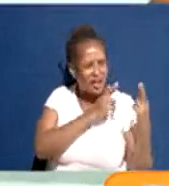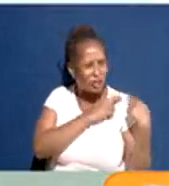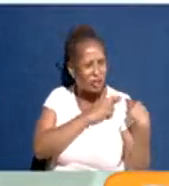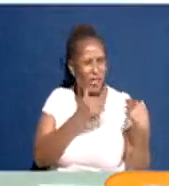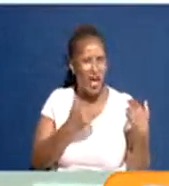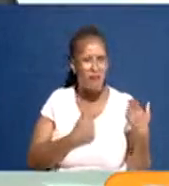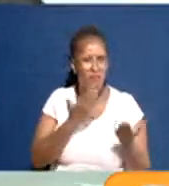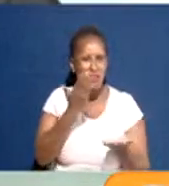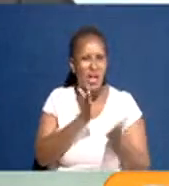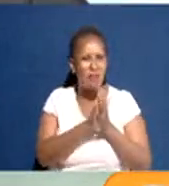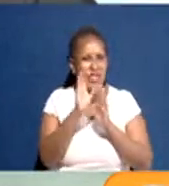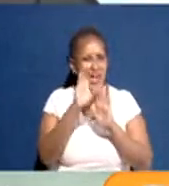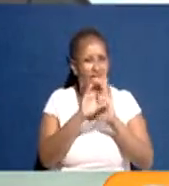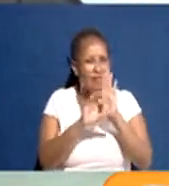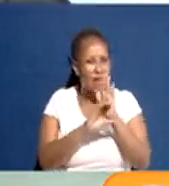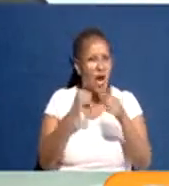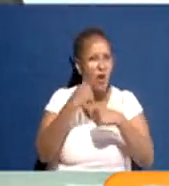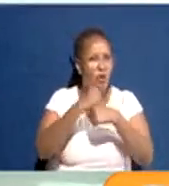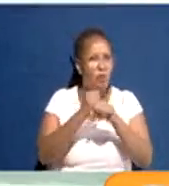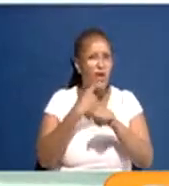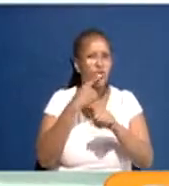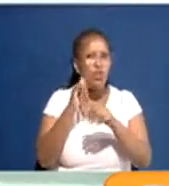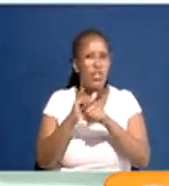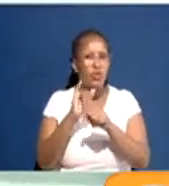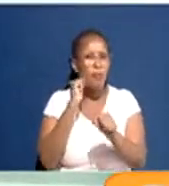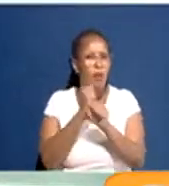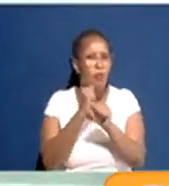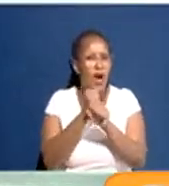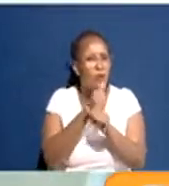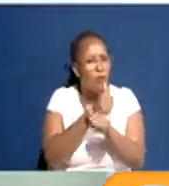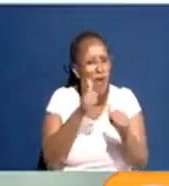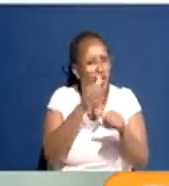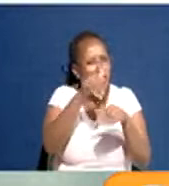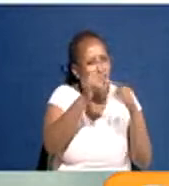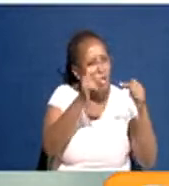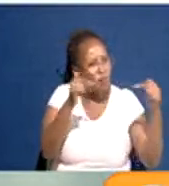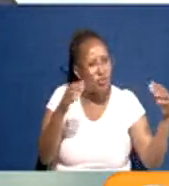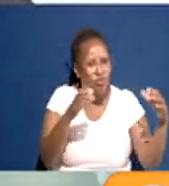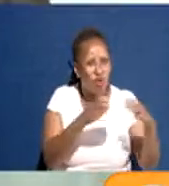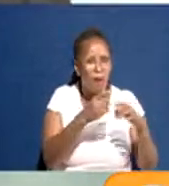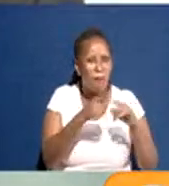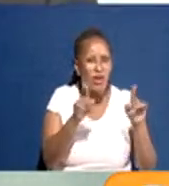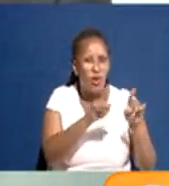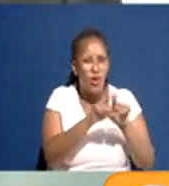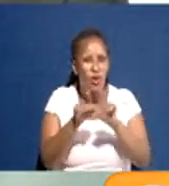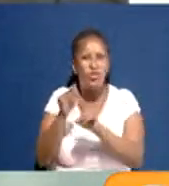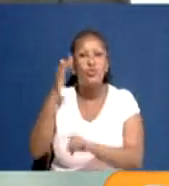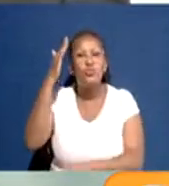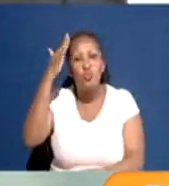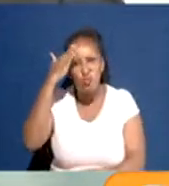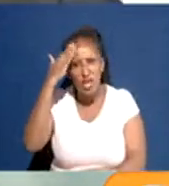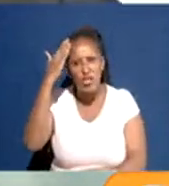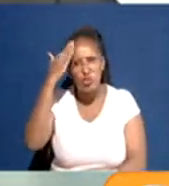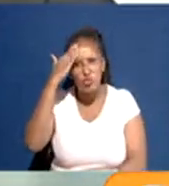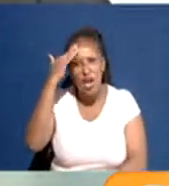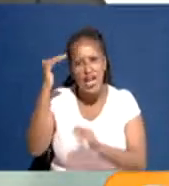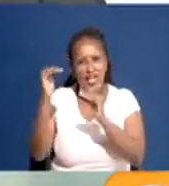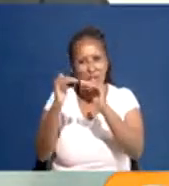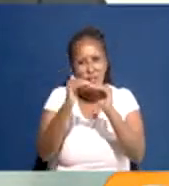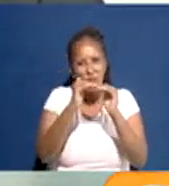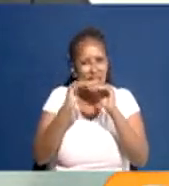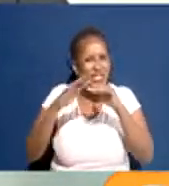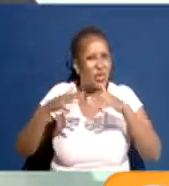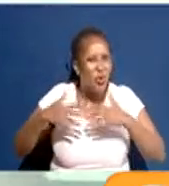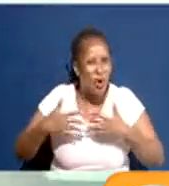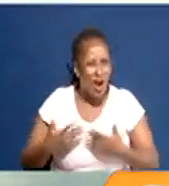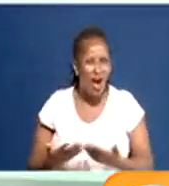kikatiba ya kutekeleza katika upinzani. But we also know what democracy looks